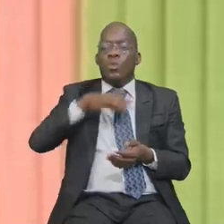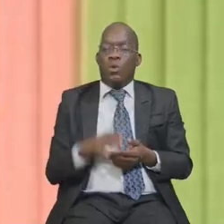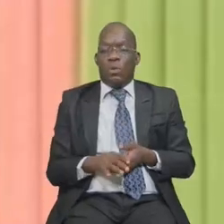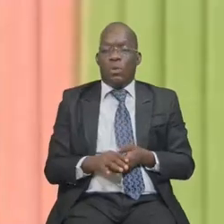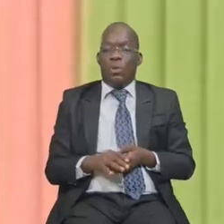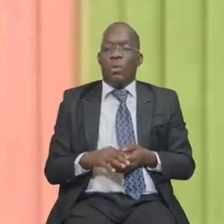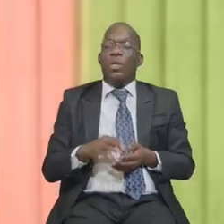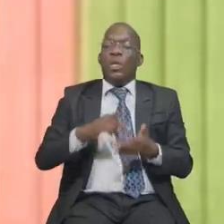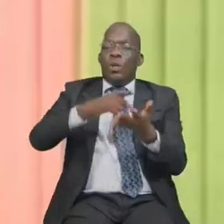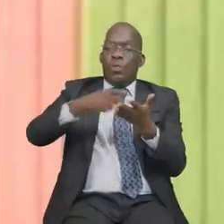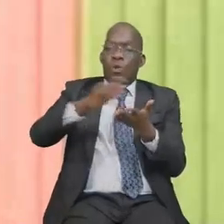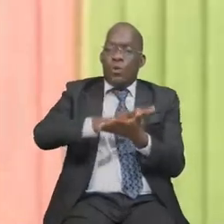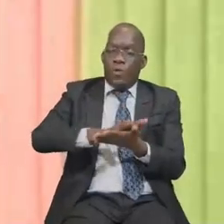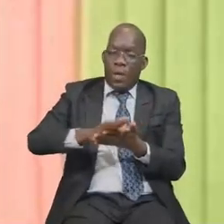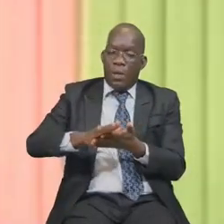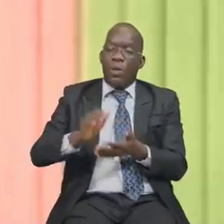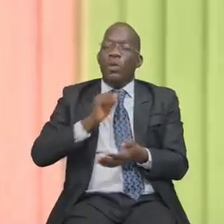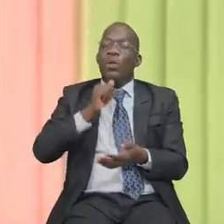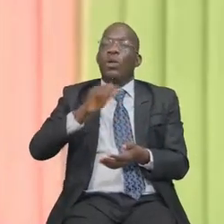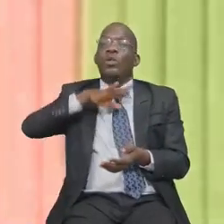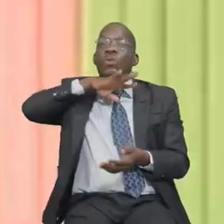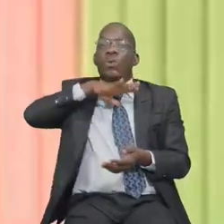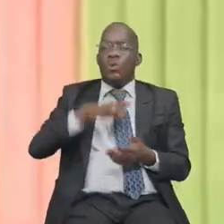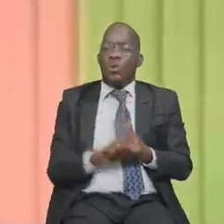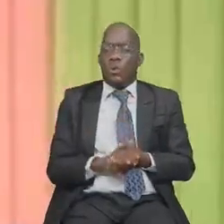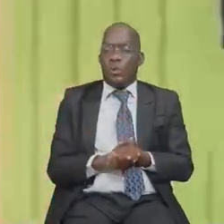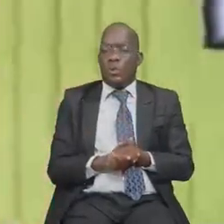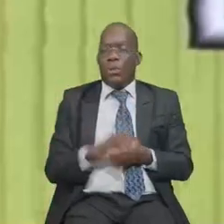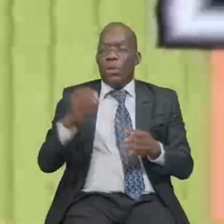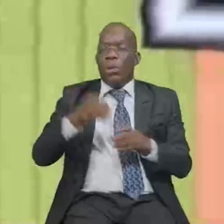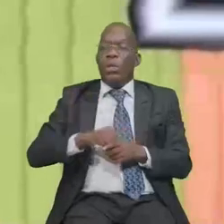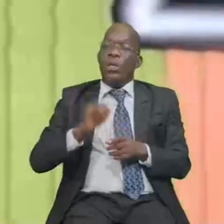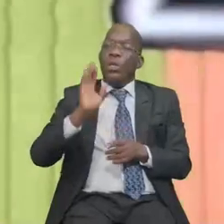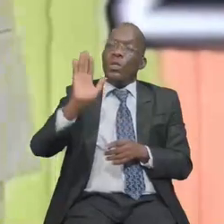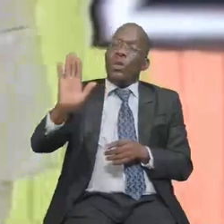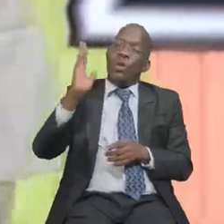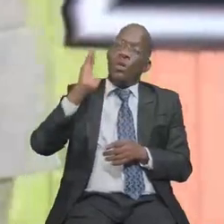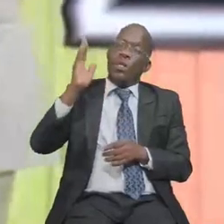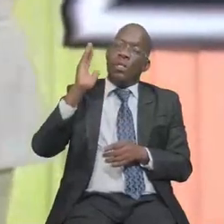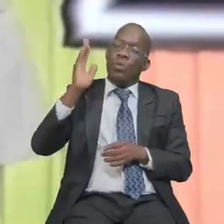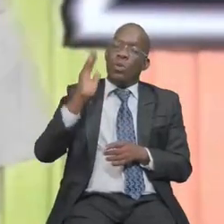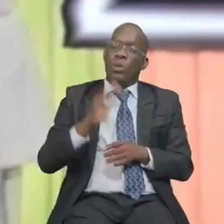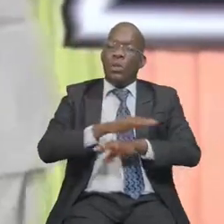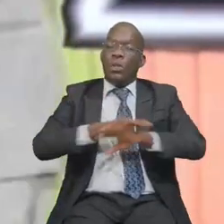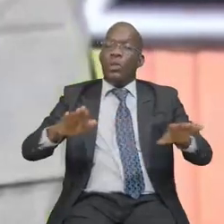Purifie et ne pollue pas. Dans tes témoignages, ne dis